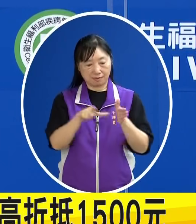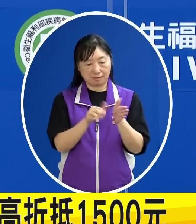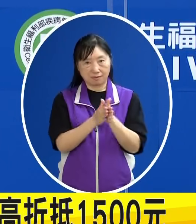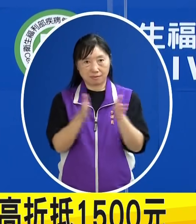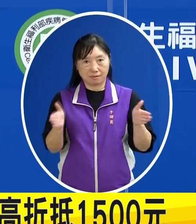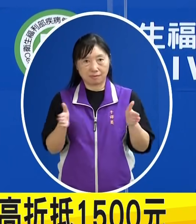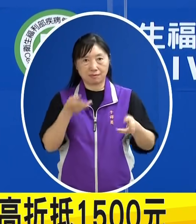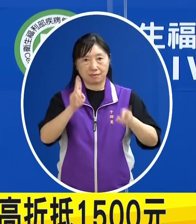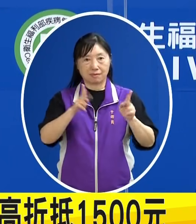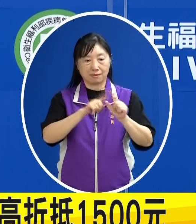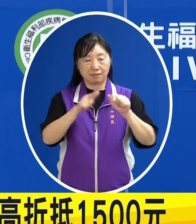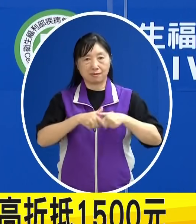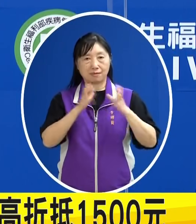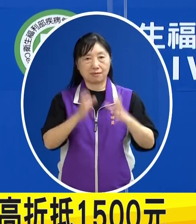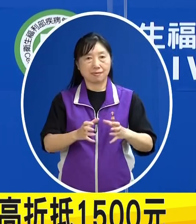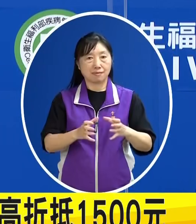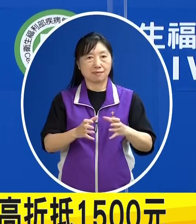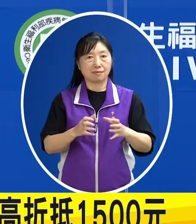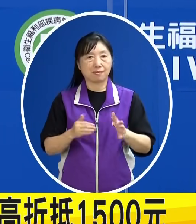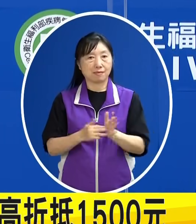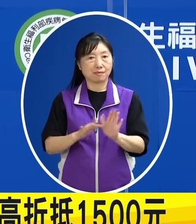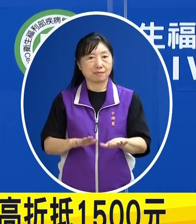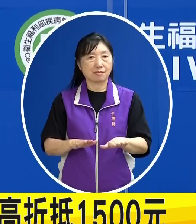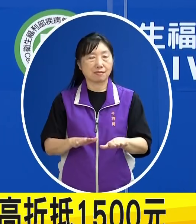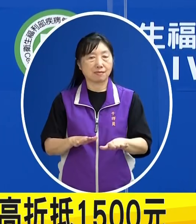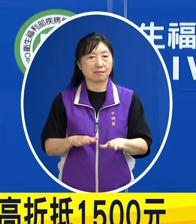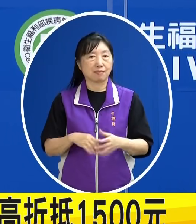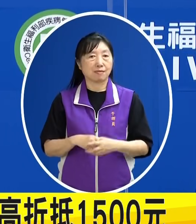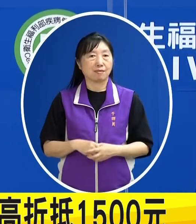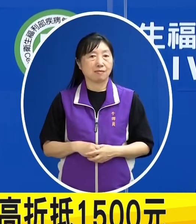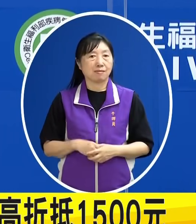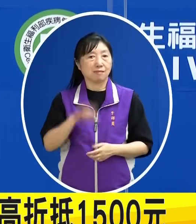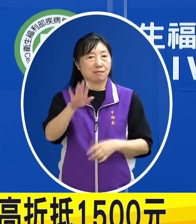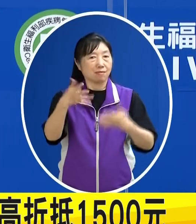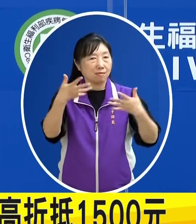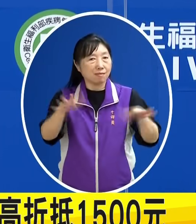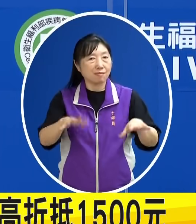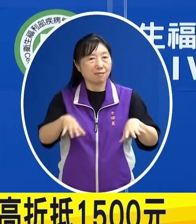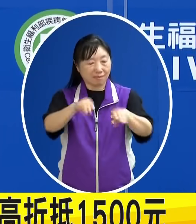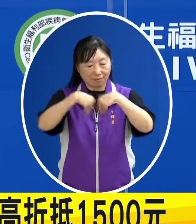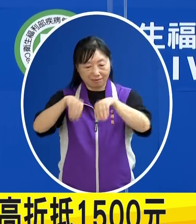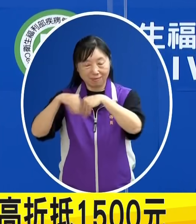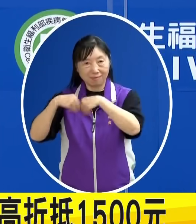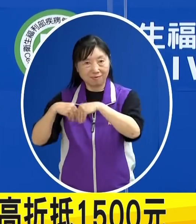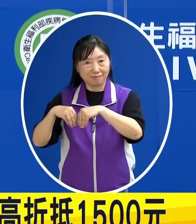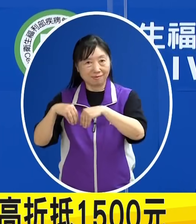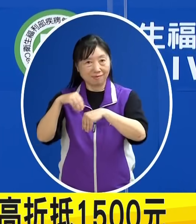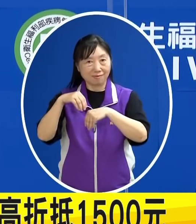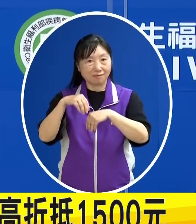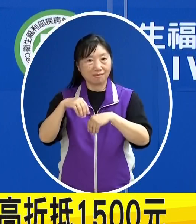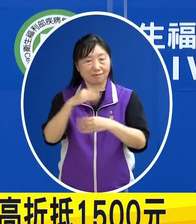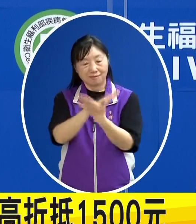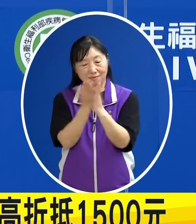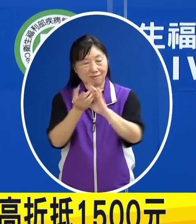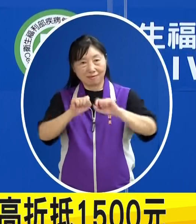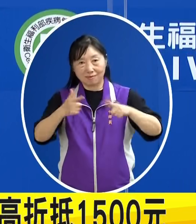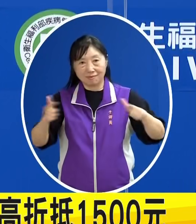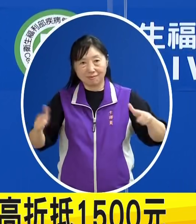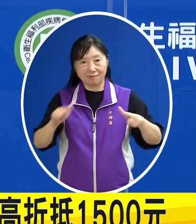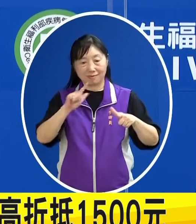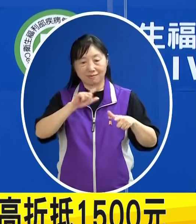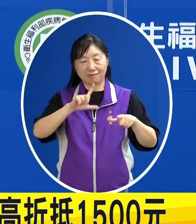间指挥中心成立这么久以来，我们实在收到了非常非常多的礼物了各样的礼物都